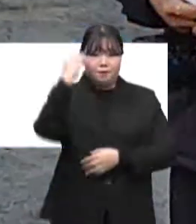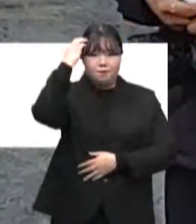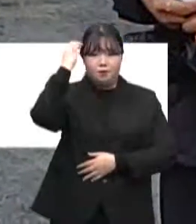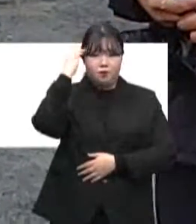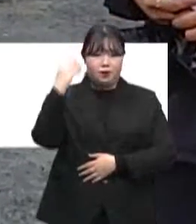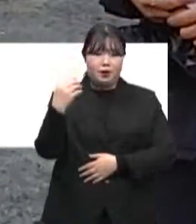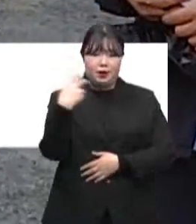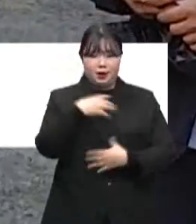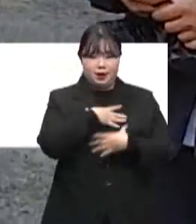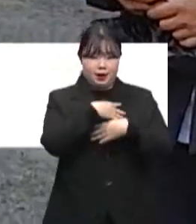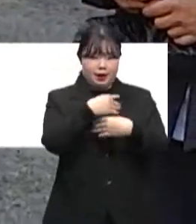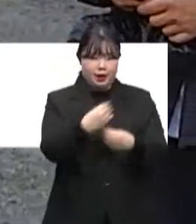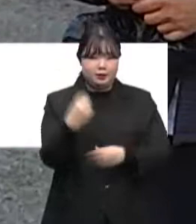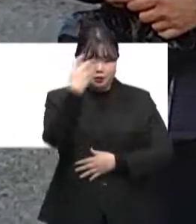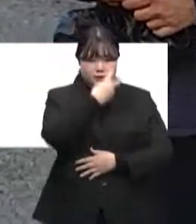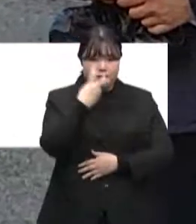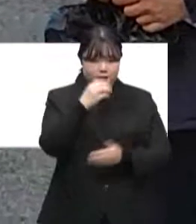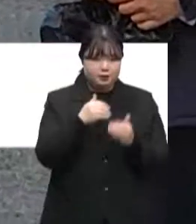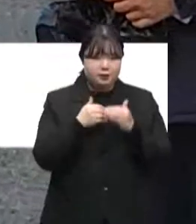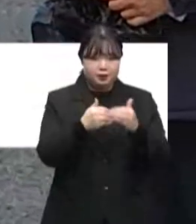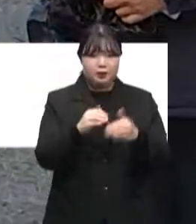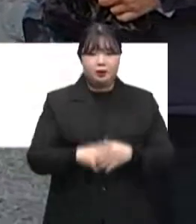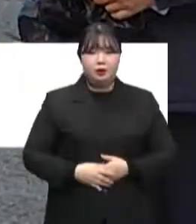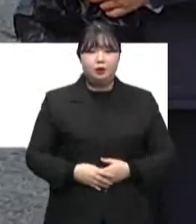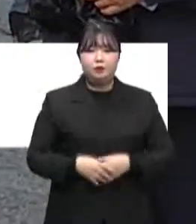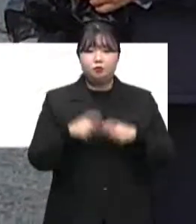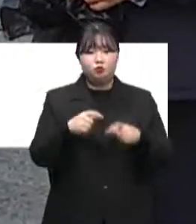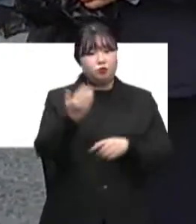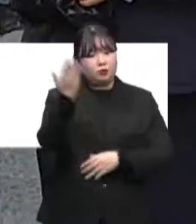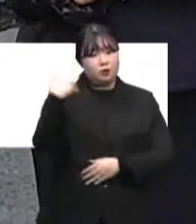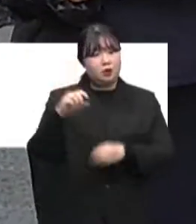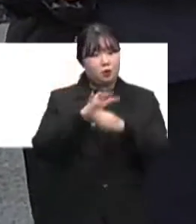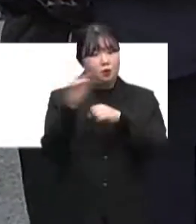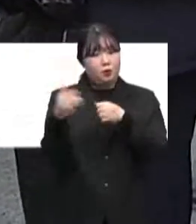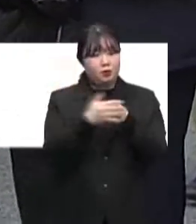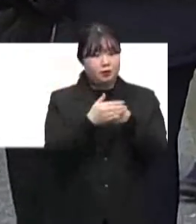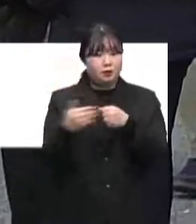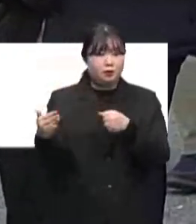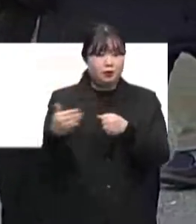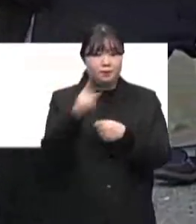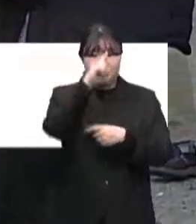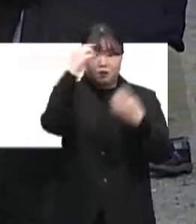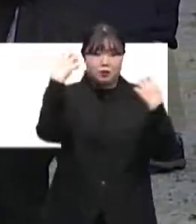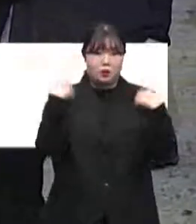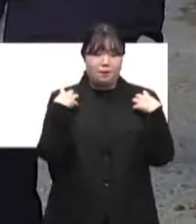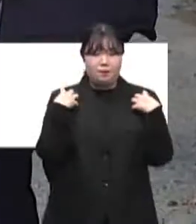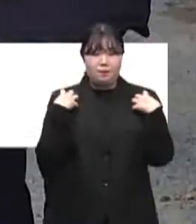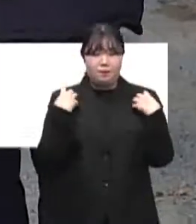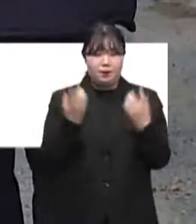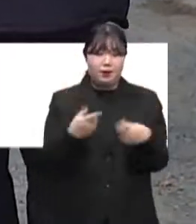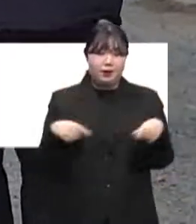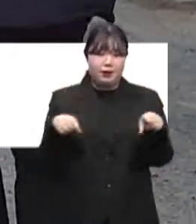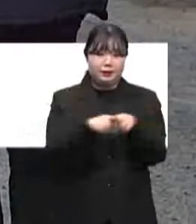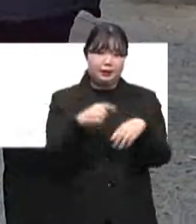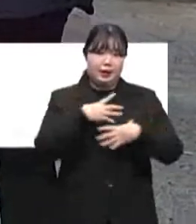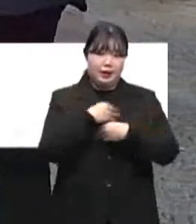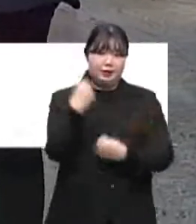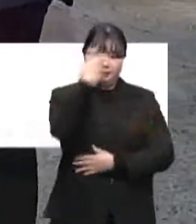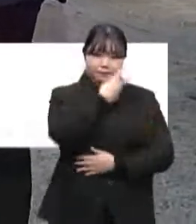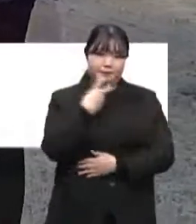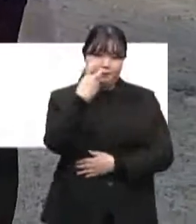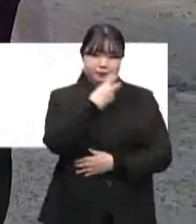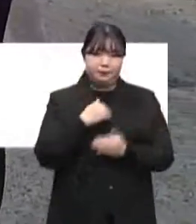진단을 추진했습니다 군은 지난해 코론 알고 로 인해 정부 합동 점검 위주로 안전점검을 진행했지만